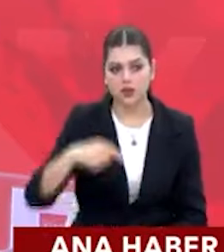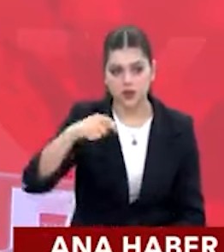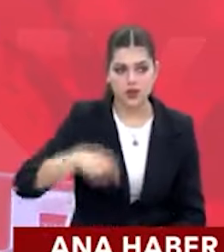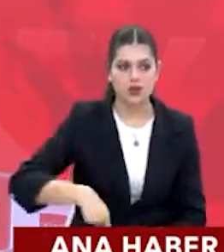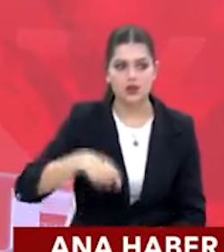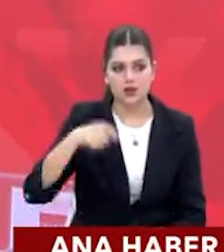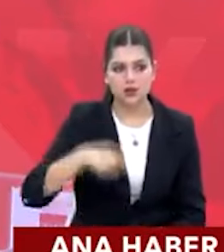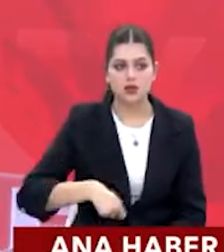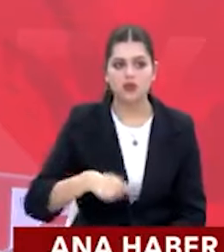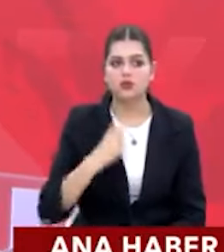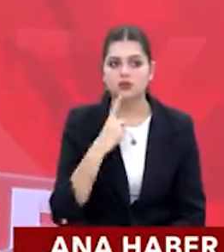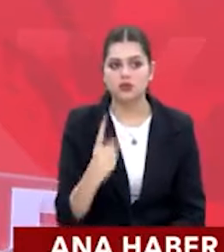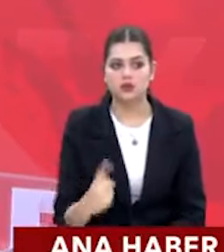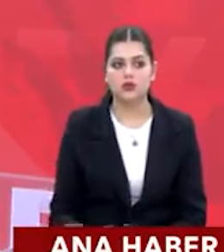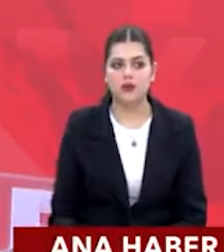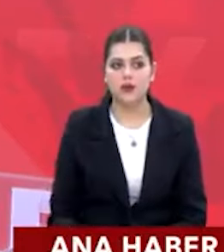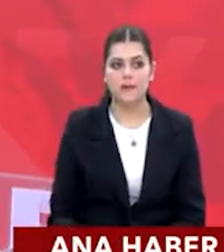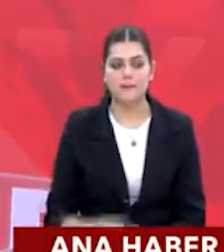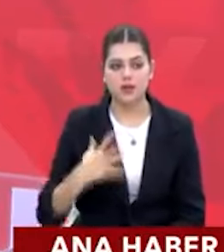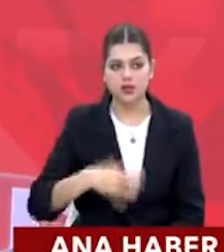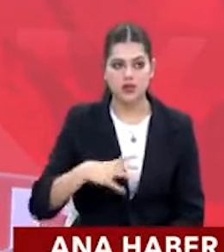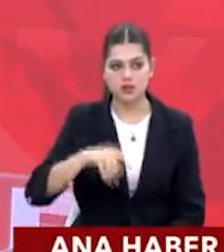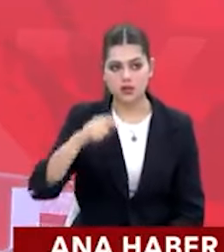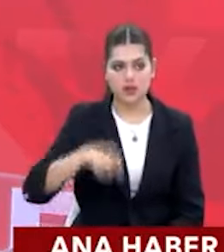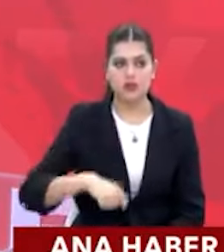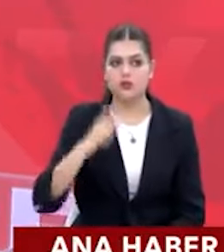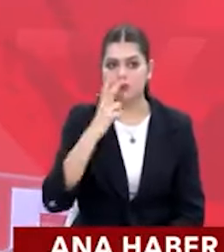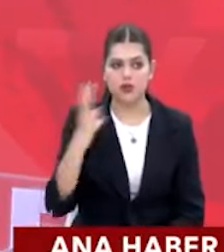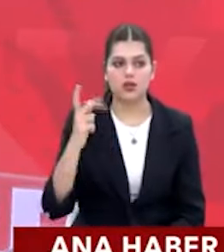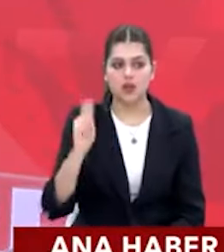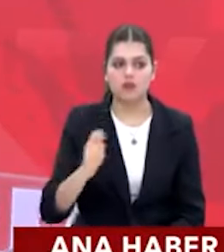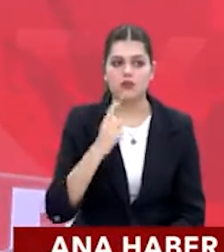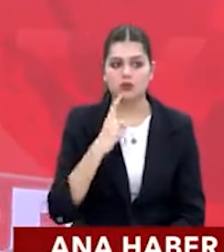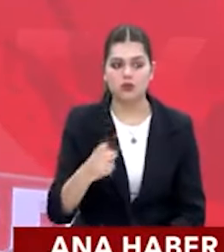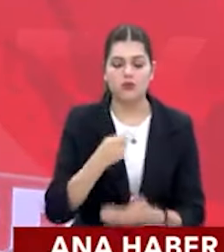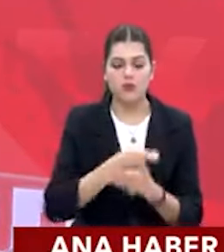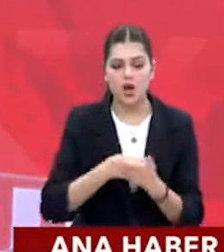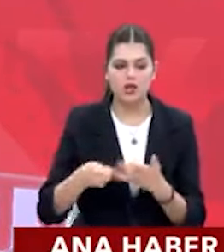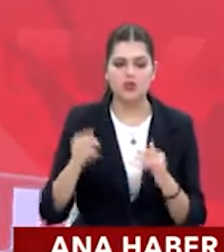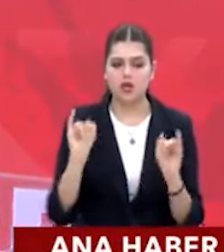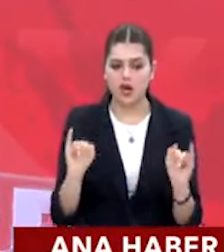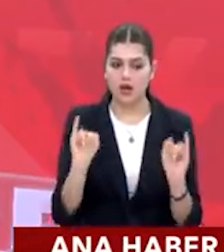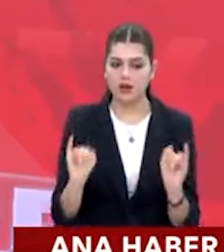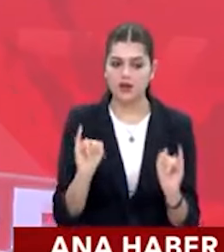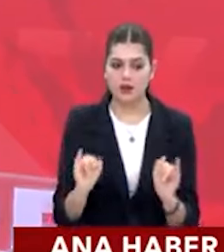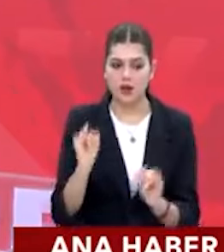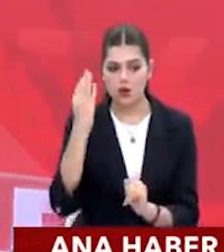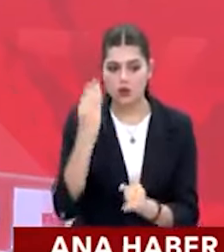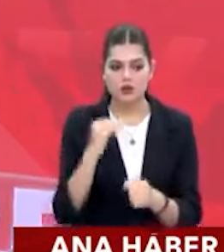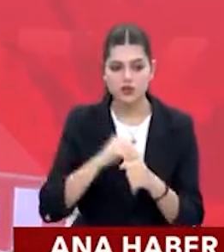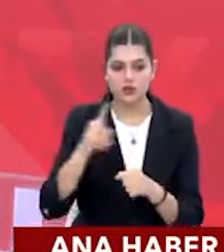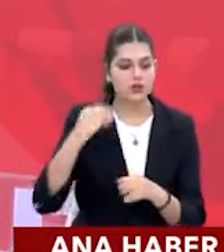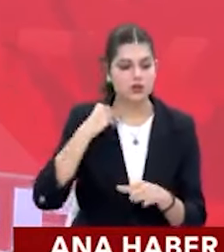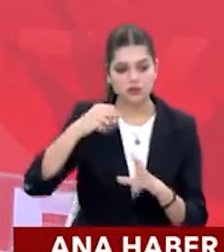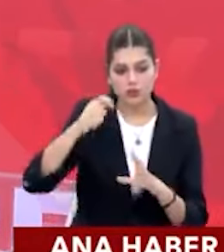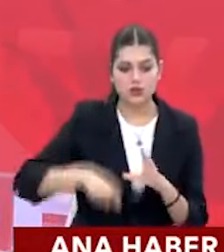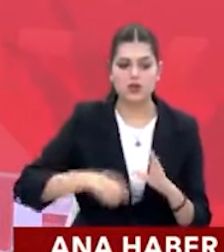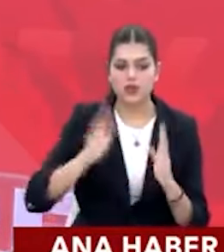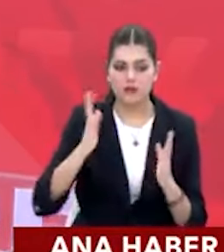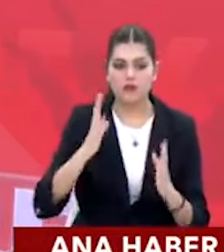Kredi kartlarında da efendim size söyleyeyim, ihtiyaç kredilerinde de. Bakınız. Şimdi maaşlar evet yerinde saymakta olduğu için sizler kredi